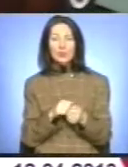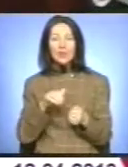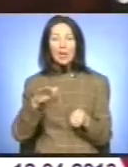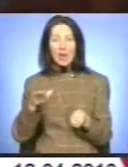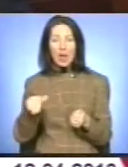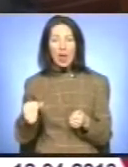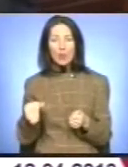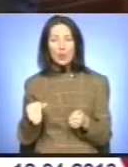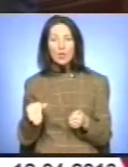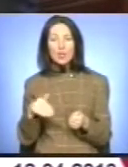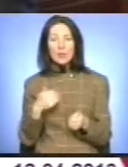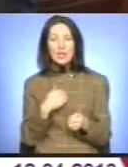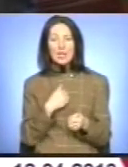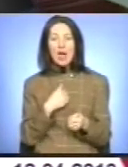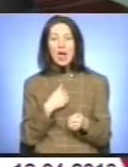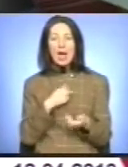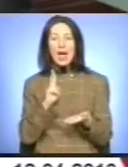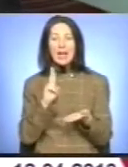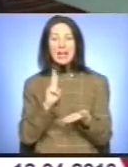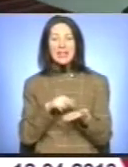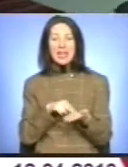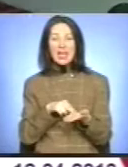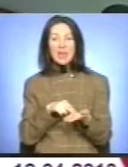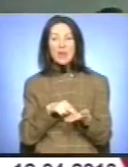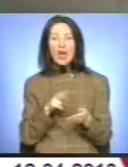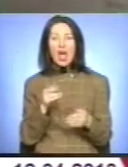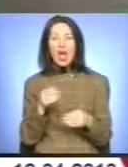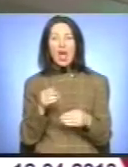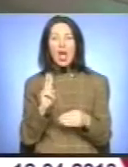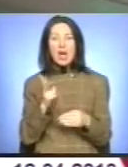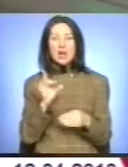Потім я клеяв крила